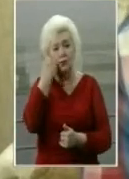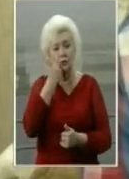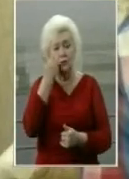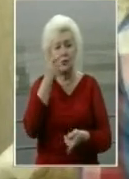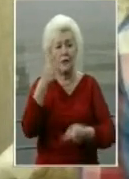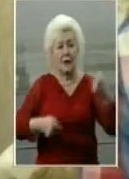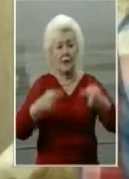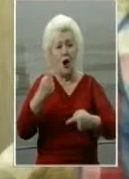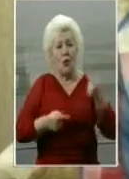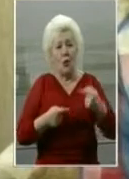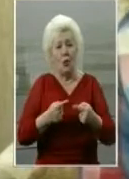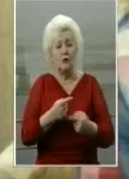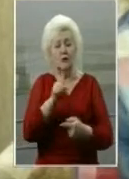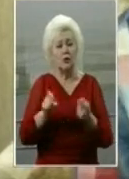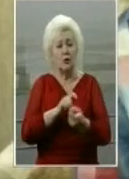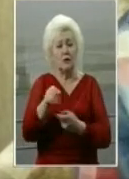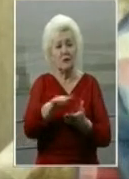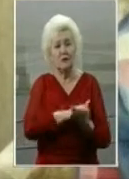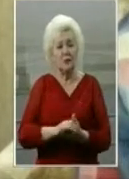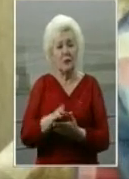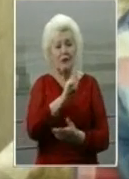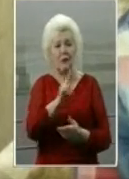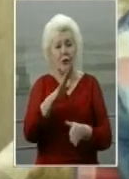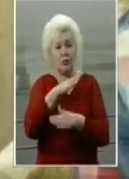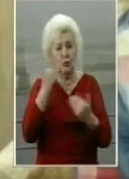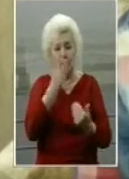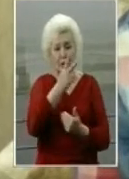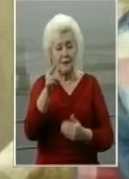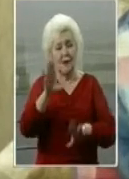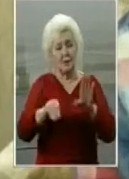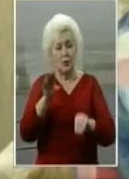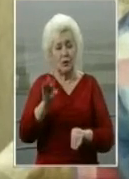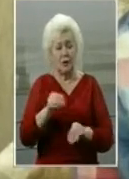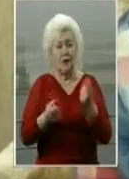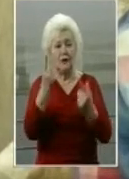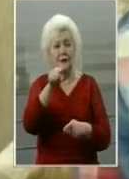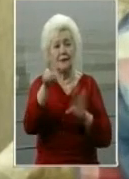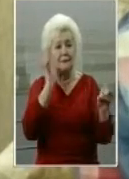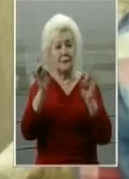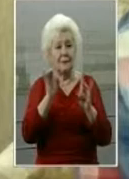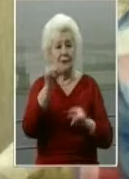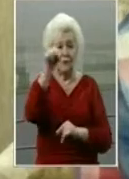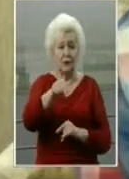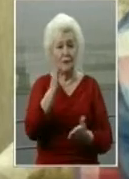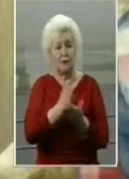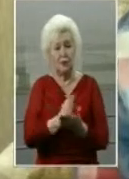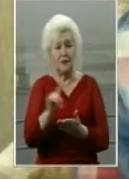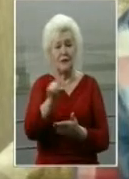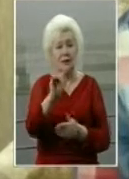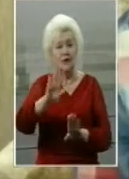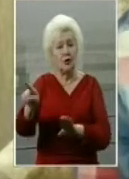осуду суспільства, тому що не хочуть показувати якісь свої прорахунки. І виникає ось цей дисонанс між тим, що є, і тим,